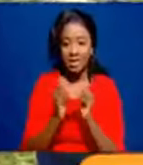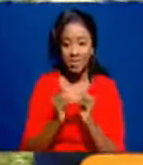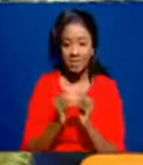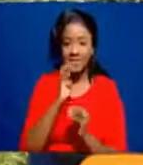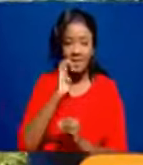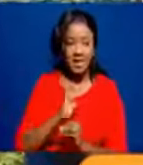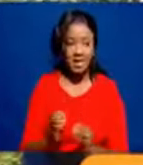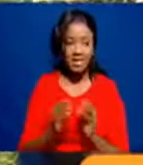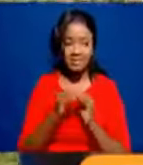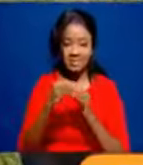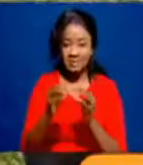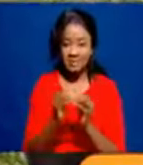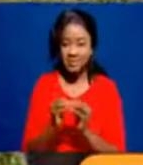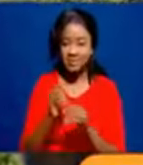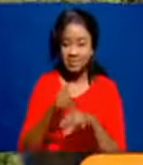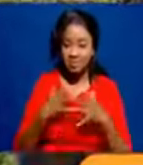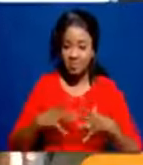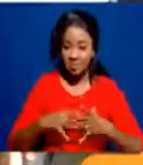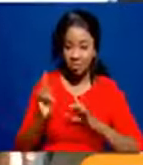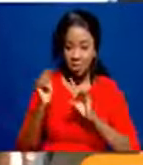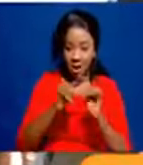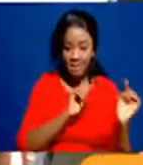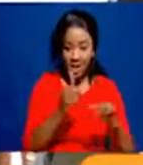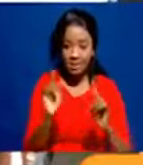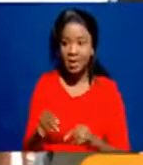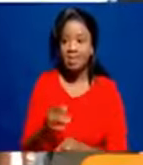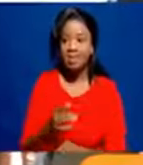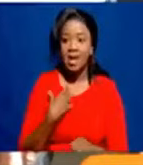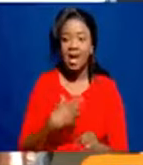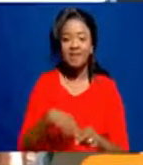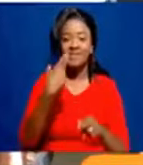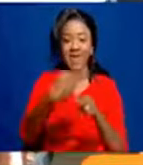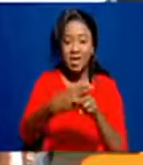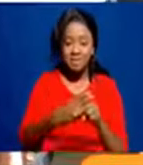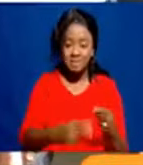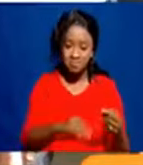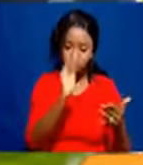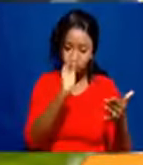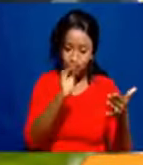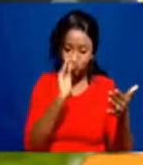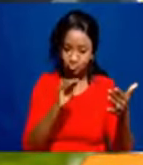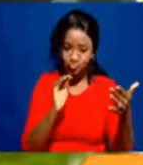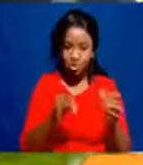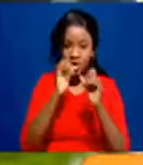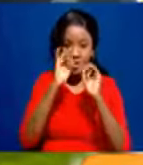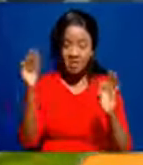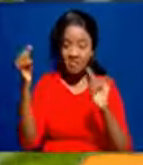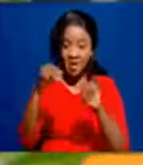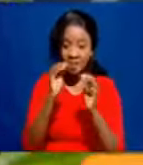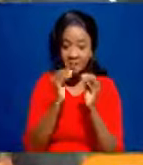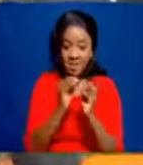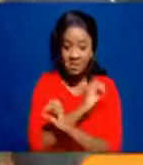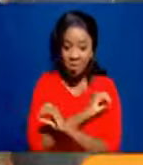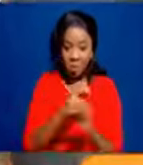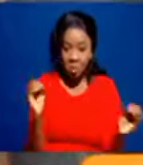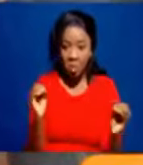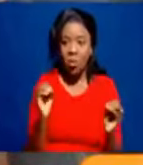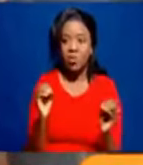Kwa wanaohudhuria mkutano huu, kuna kiliwa majina ni muhimu sana. Anayekosa mkutano wa aina hii